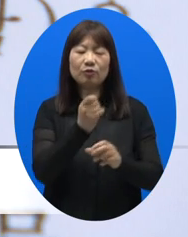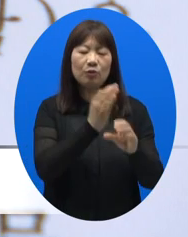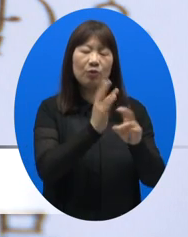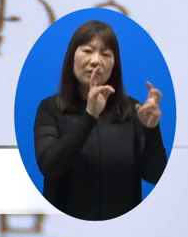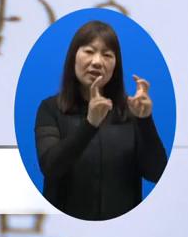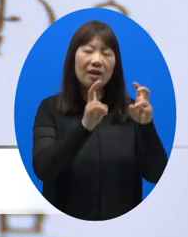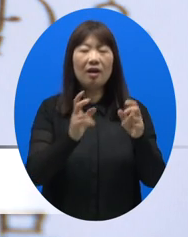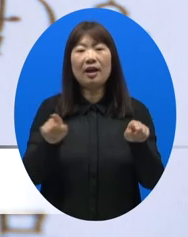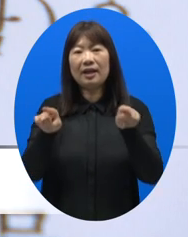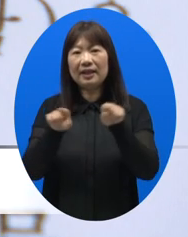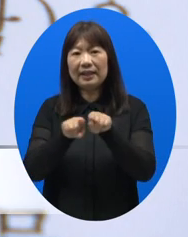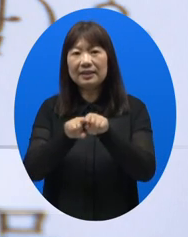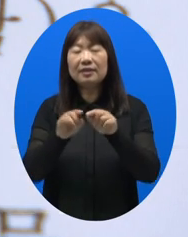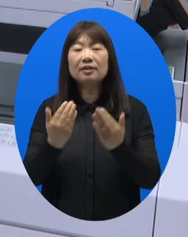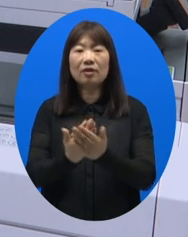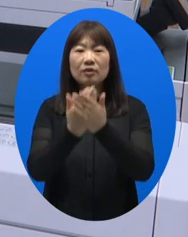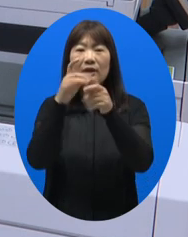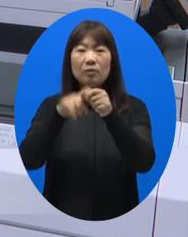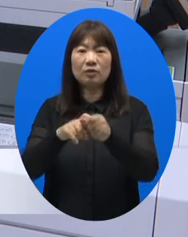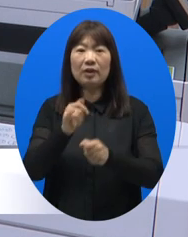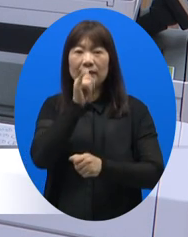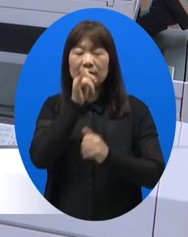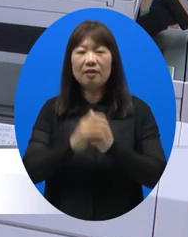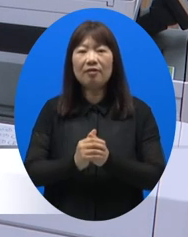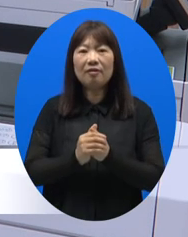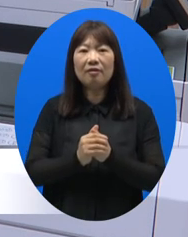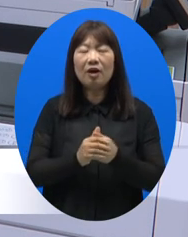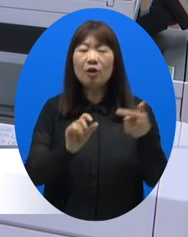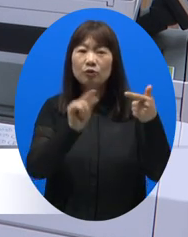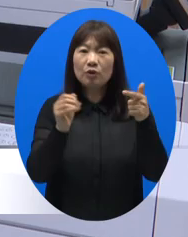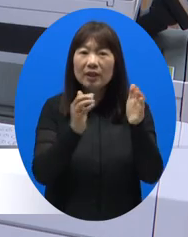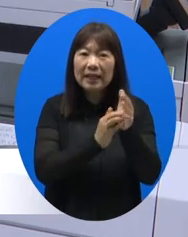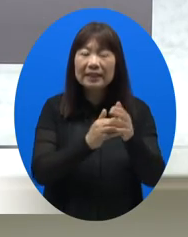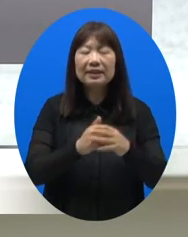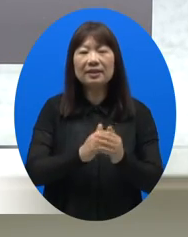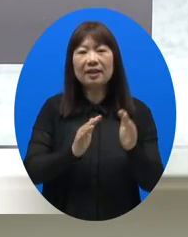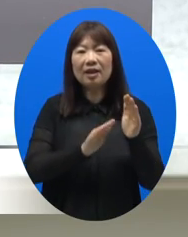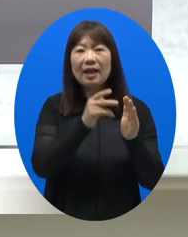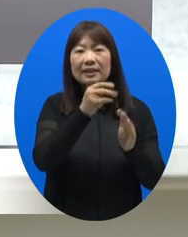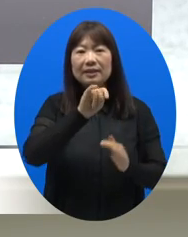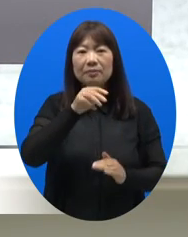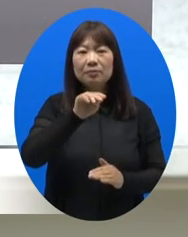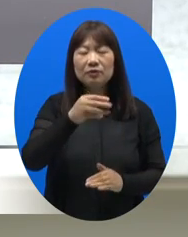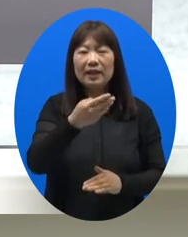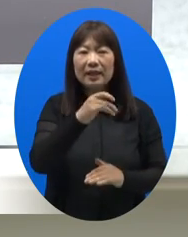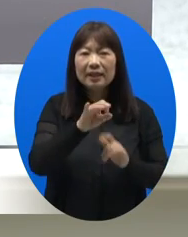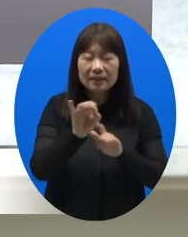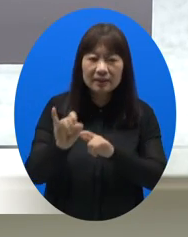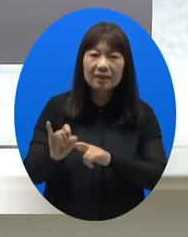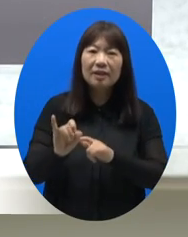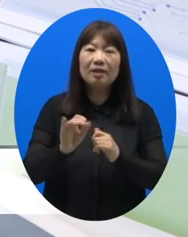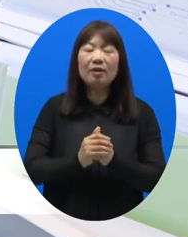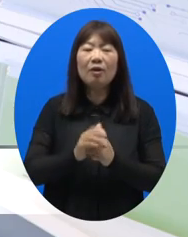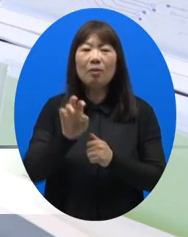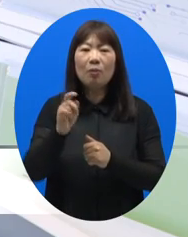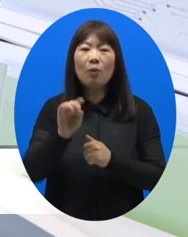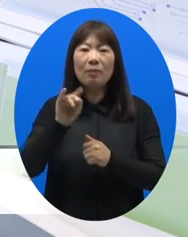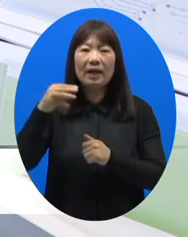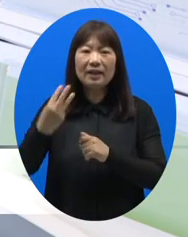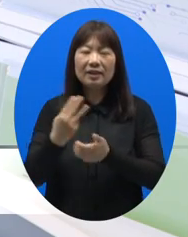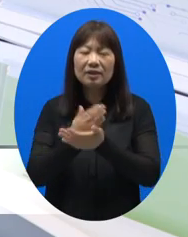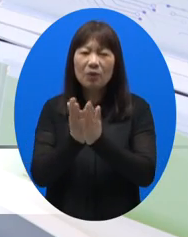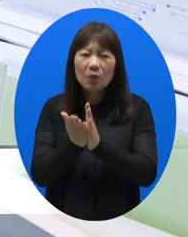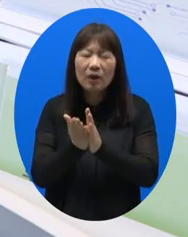문화를 확산하기 위한 목적도 있습니다 올 상반기엔 가정과 디스플레이 모바일 기기 반도체 등 총 200원에 특허를